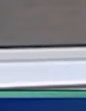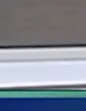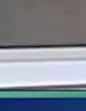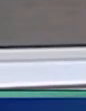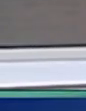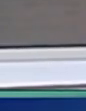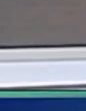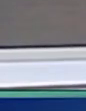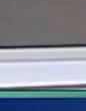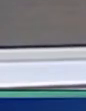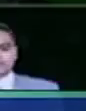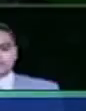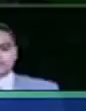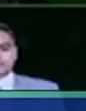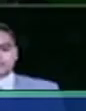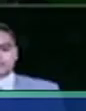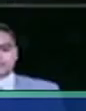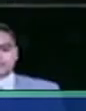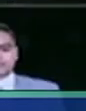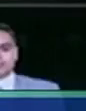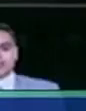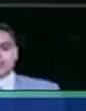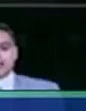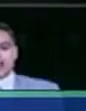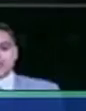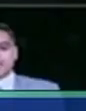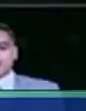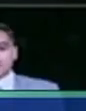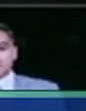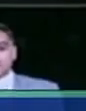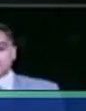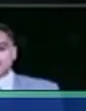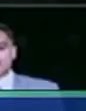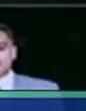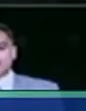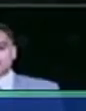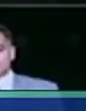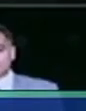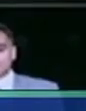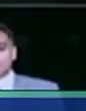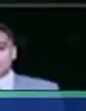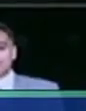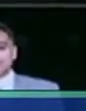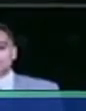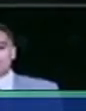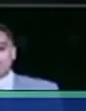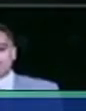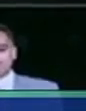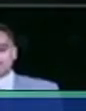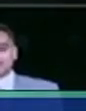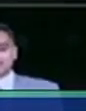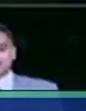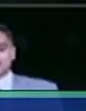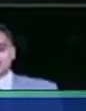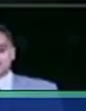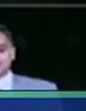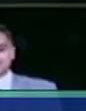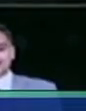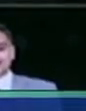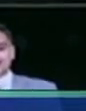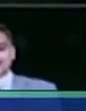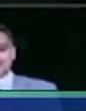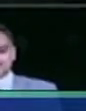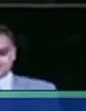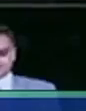الجمهورية. فندم سيادة الرئيس، ممكن تجيب لي البنات الصغيرين؟ ممكن تجيب لي البنات المتطوعين دول عشان اسقف